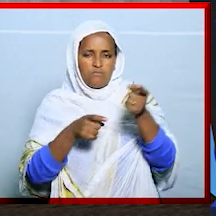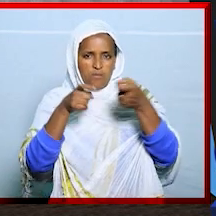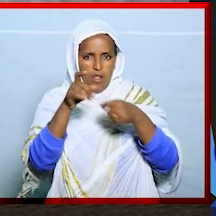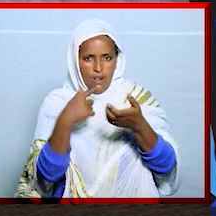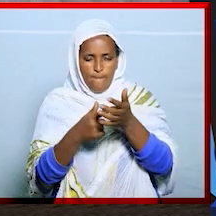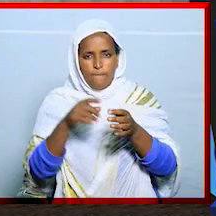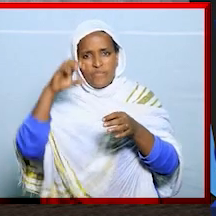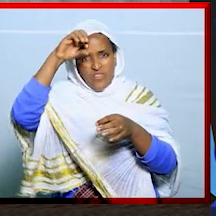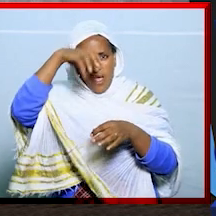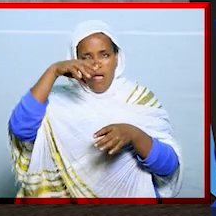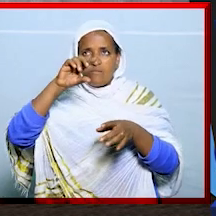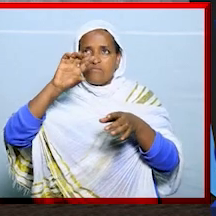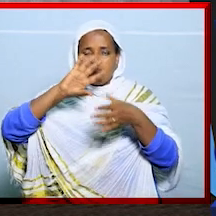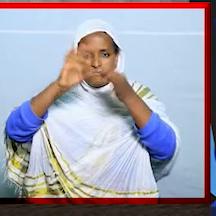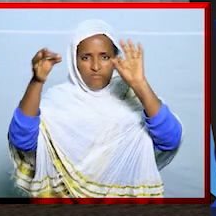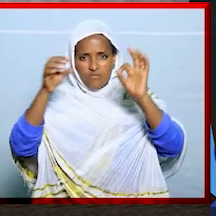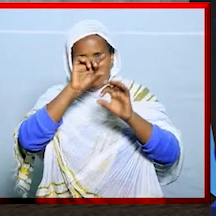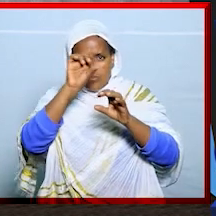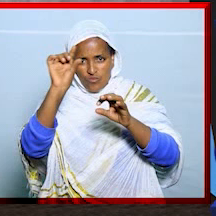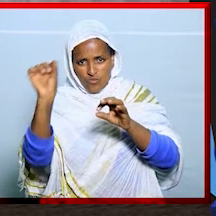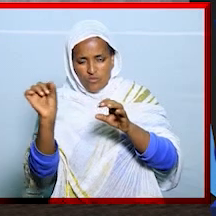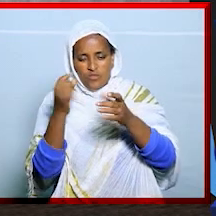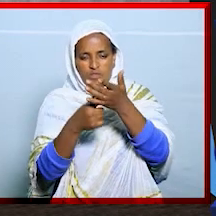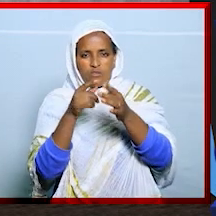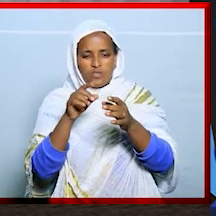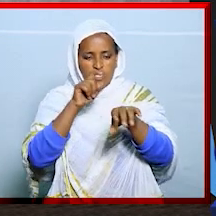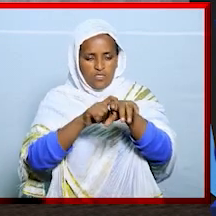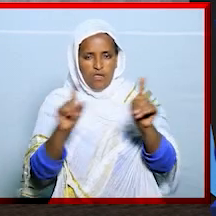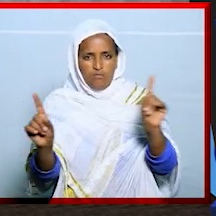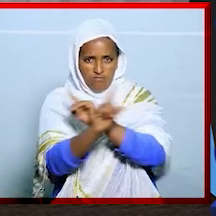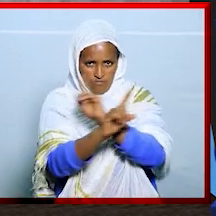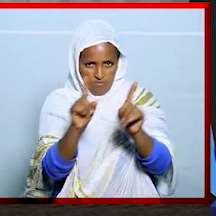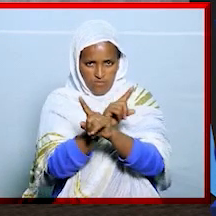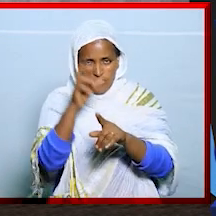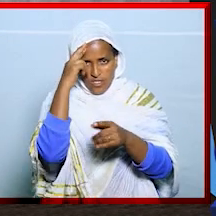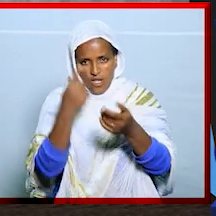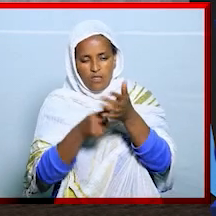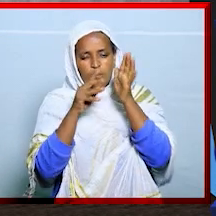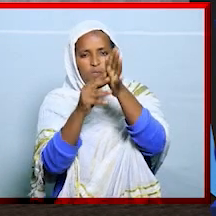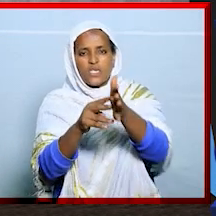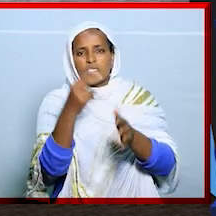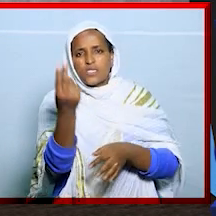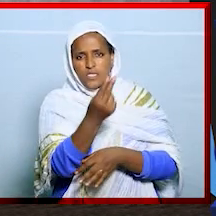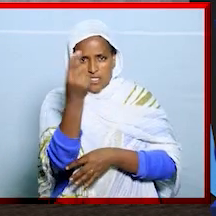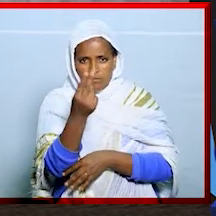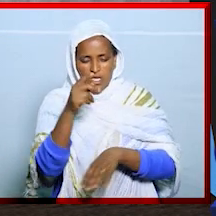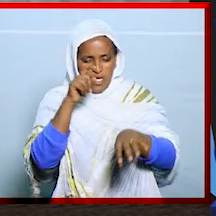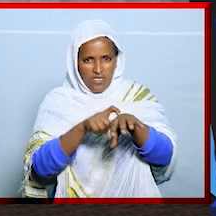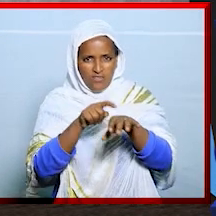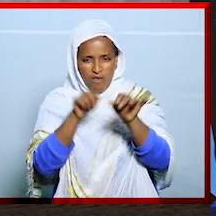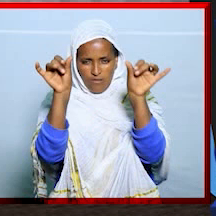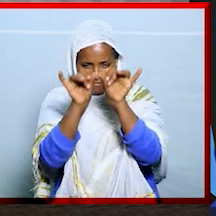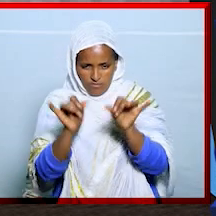ስለዚህ ፀሐይ፣ ጨረቃ፣ ከዋክብት ጥቅማቸው ወቅቶችን በማፈራረቅ ለምልክት በማገልገል